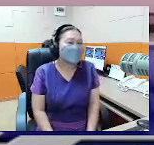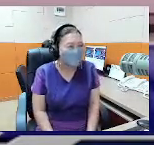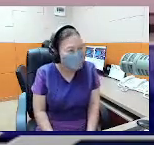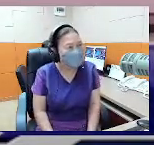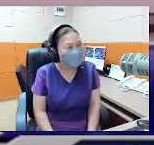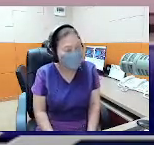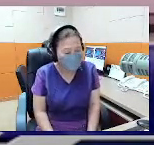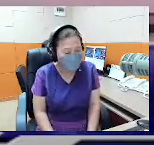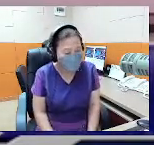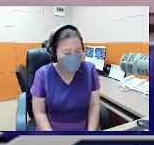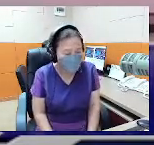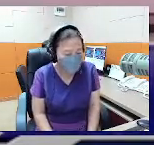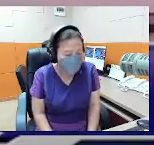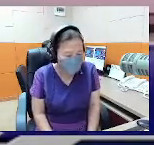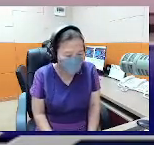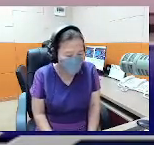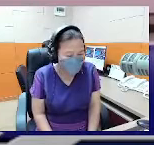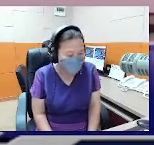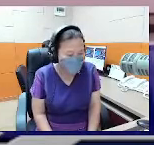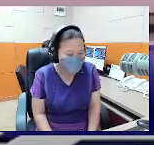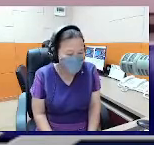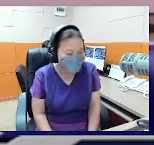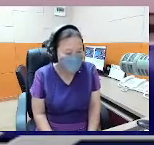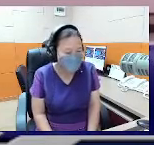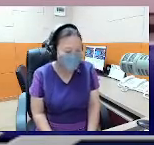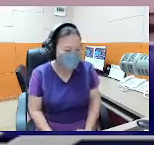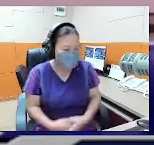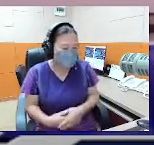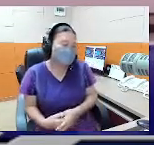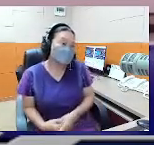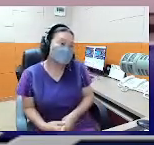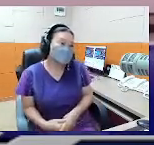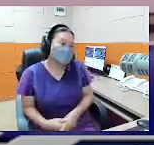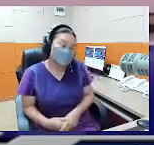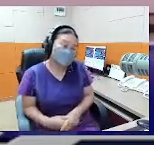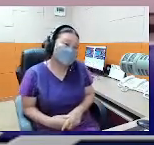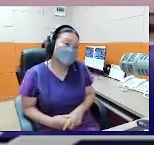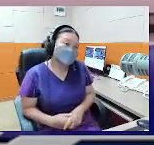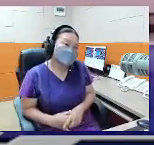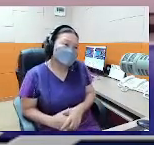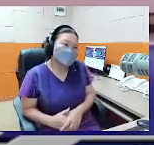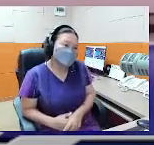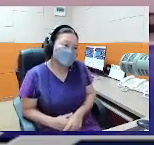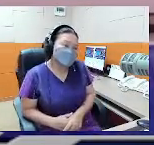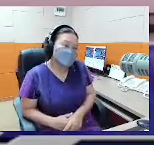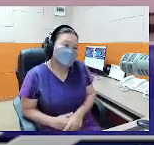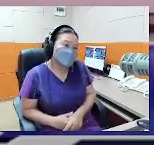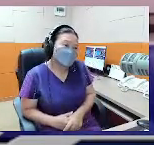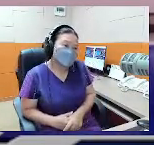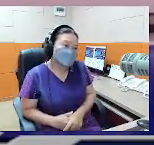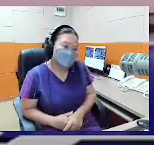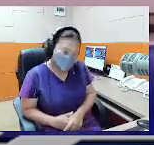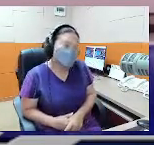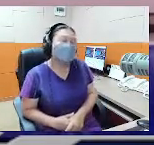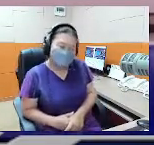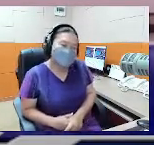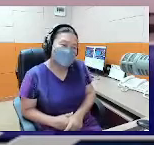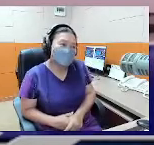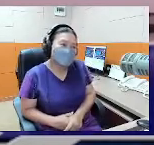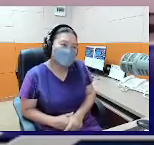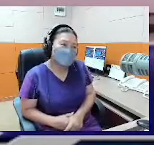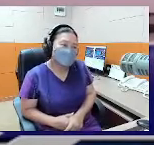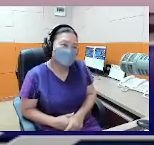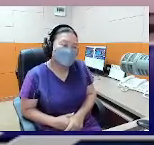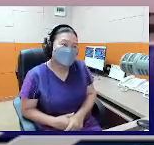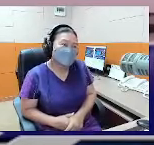ออนไลน์แล้วเพราะฉะนั้นตอนนี้ธุรกิจอาหารฮาลาลอะค่ะซึ่งถ้าแค่ภูมิภาคเอเชียถ้าเราพูดถึงแค่ระดับเอเชียนะคะเอเชียตะ